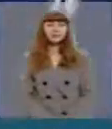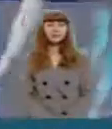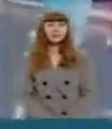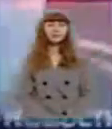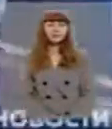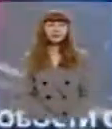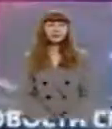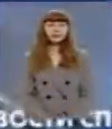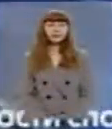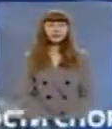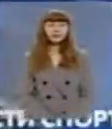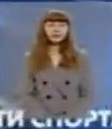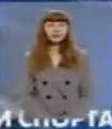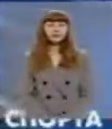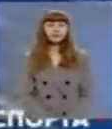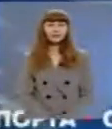озды.